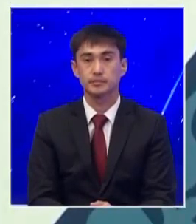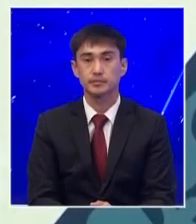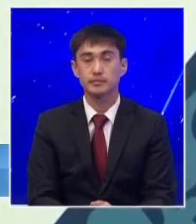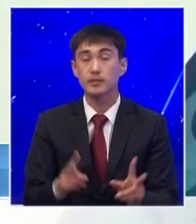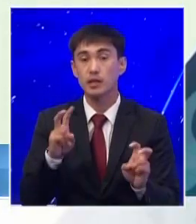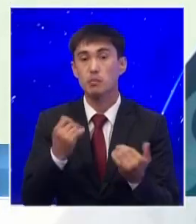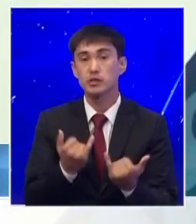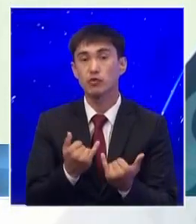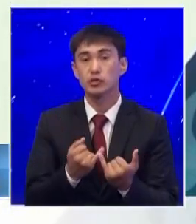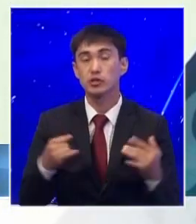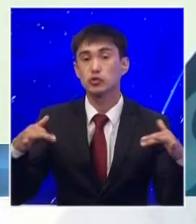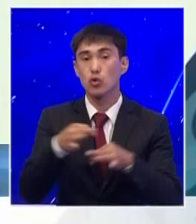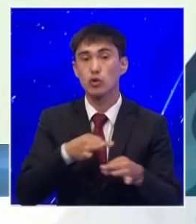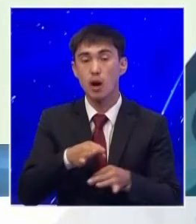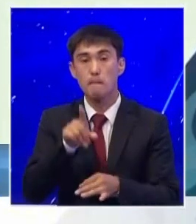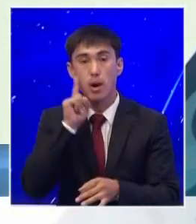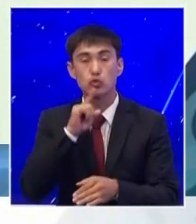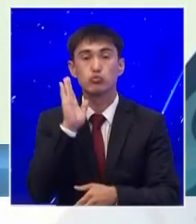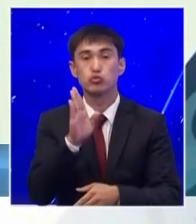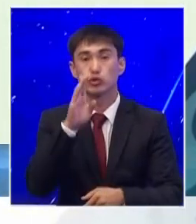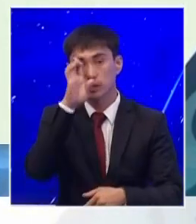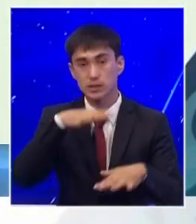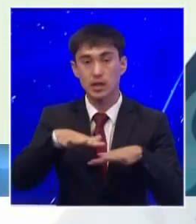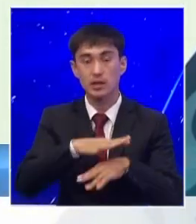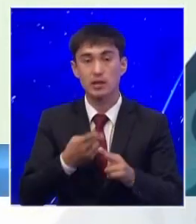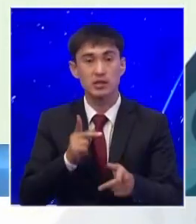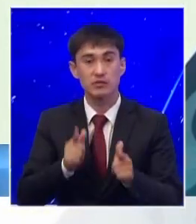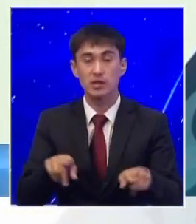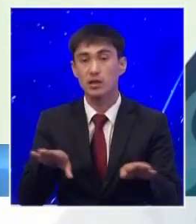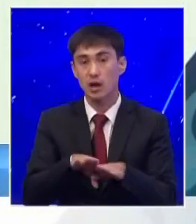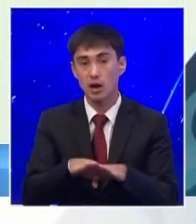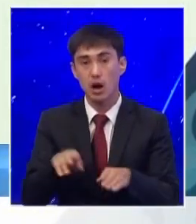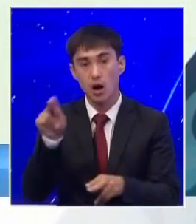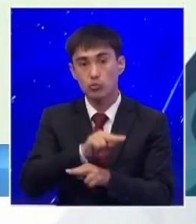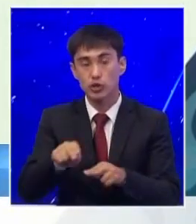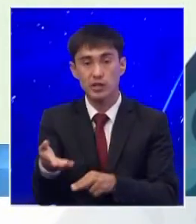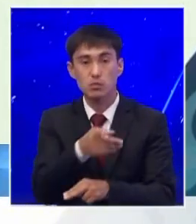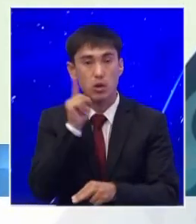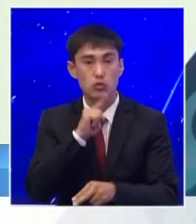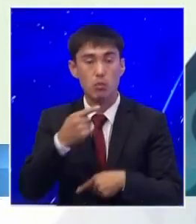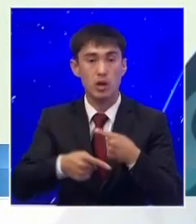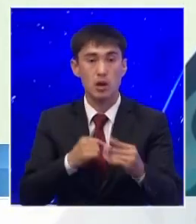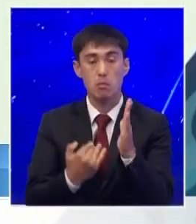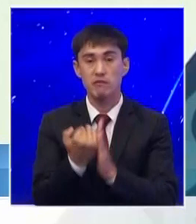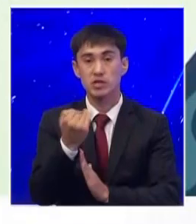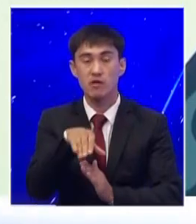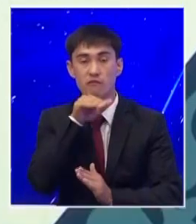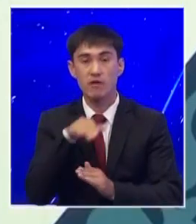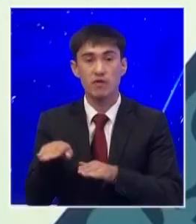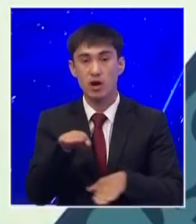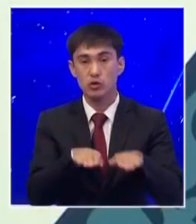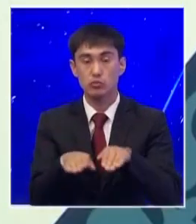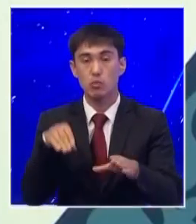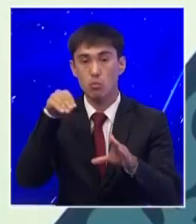Тема сегодняшнего слета – молодежь – будущее страны. А это действительно так. Обучая наше молодое поколение и повышая его квалификацию, мы